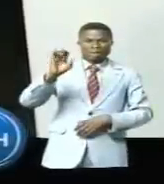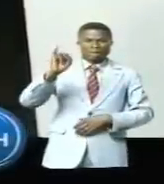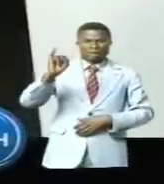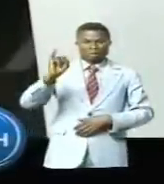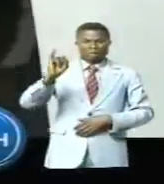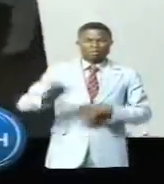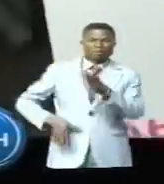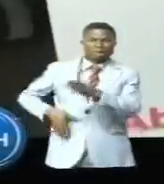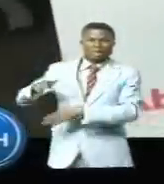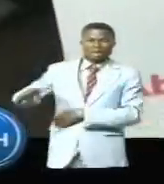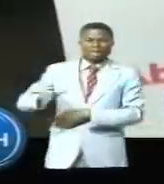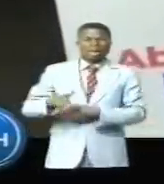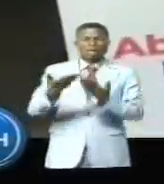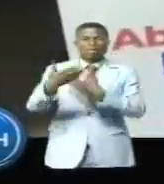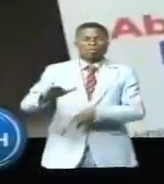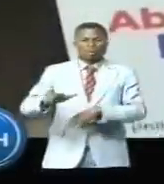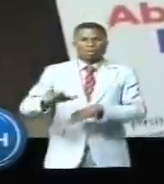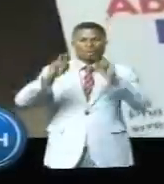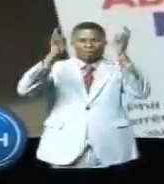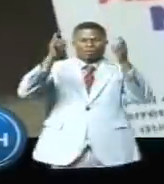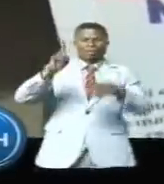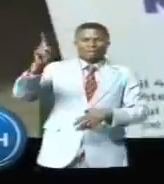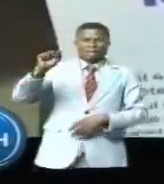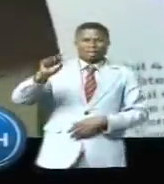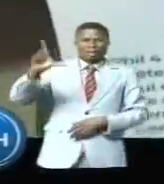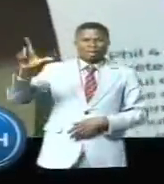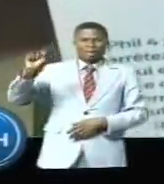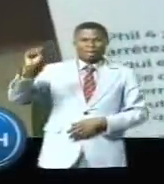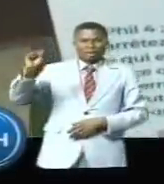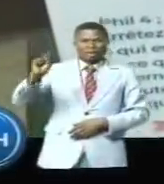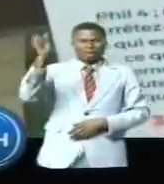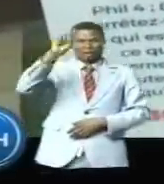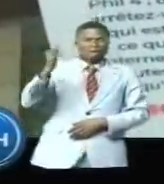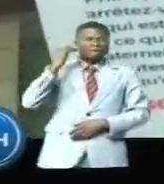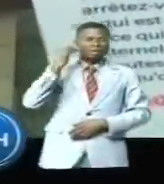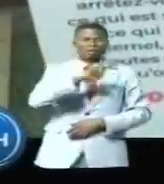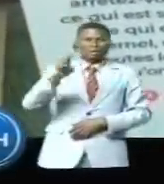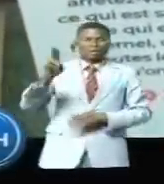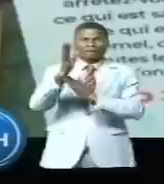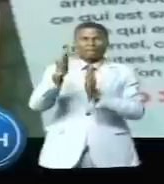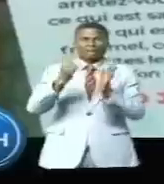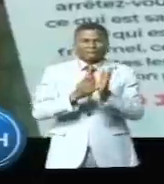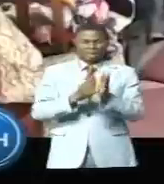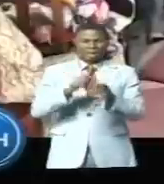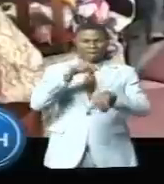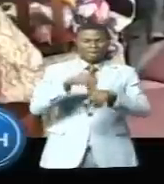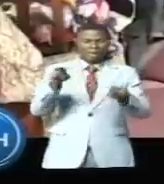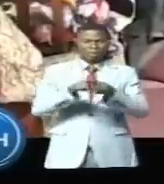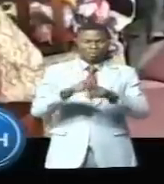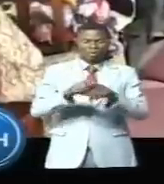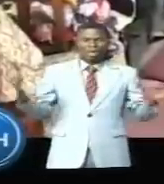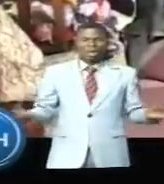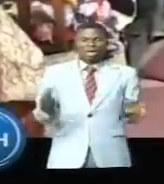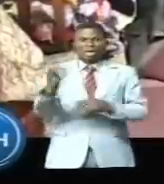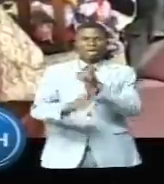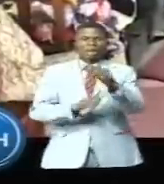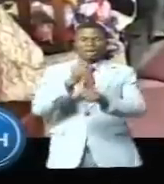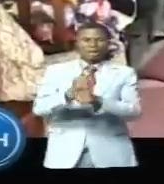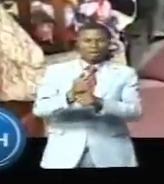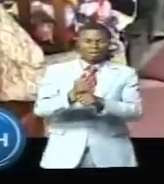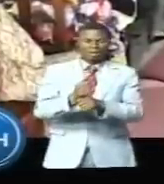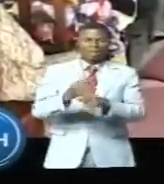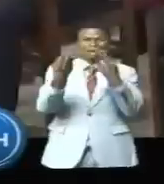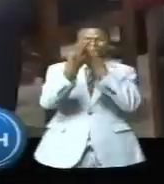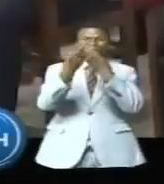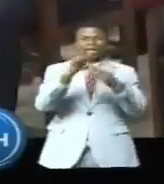décédé à Dallas aux États-Unis il y a 6 ans, le 30 juin 2016, à la même date, coïncidant avec la célébration de l'accession de la